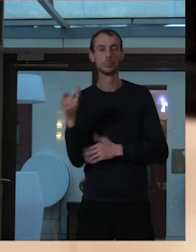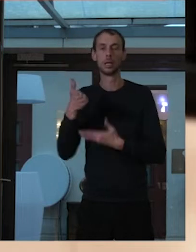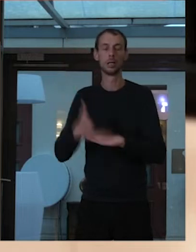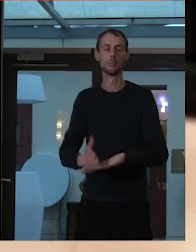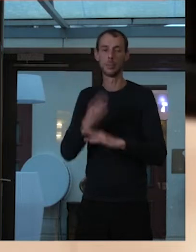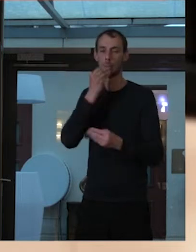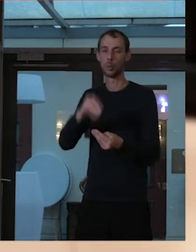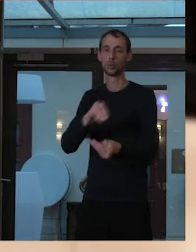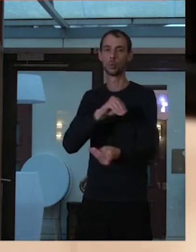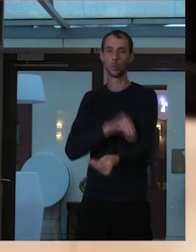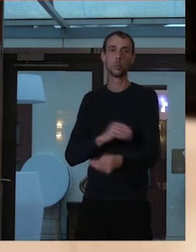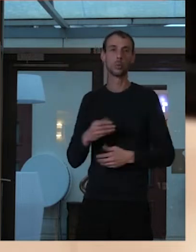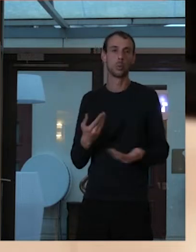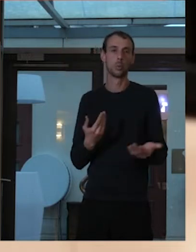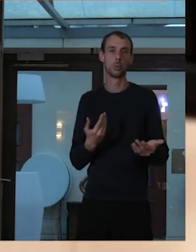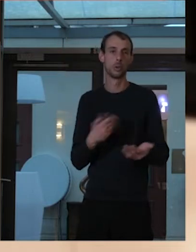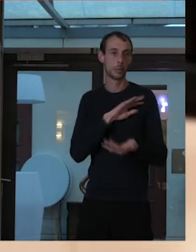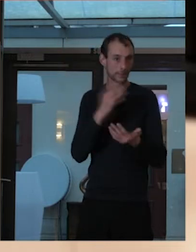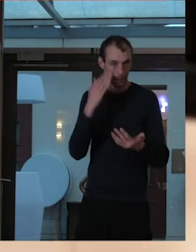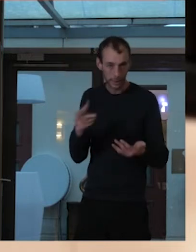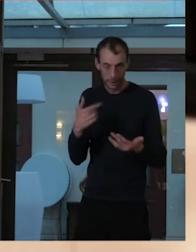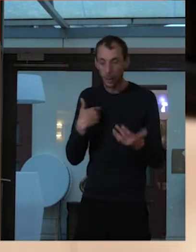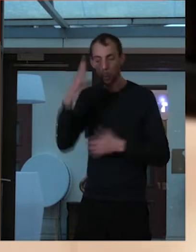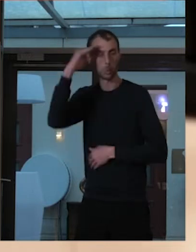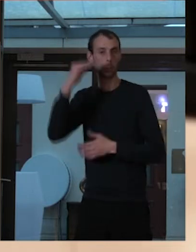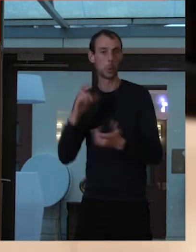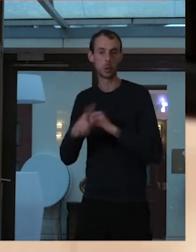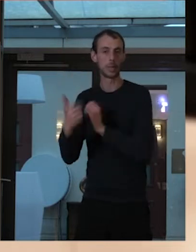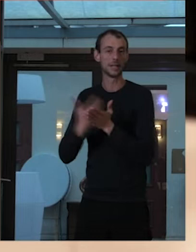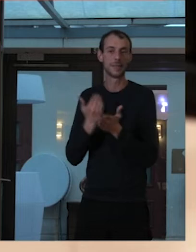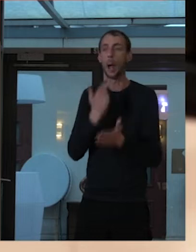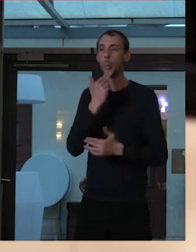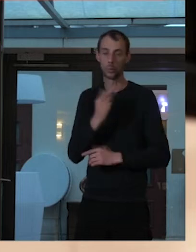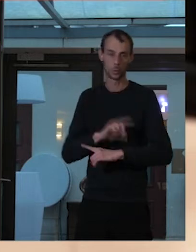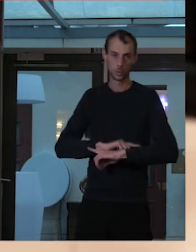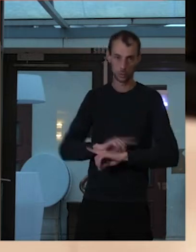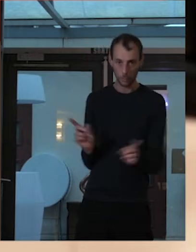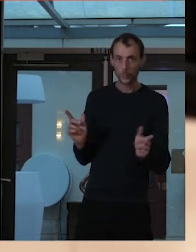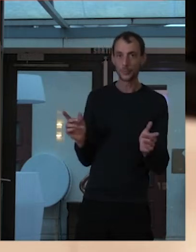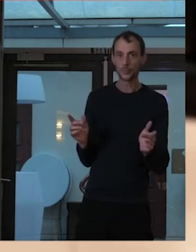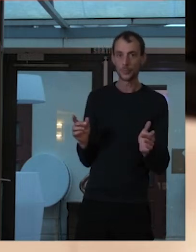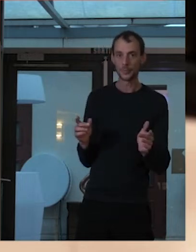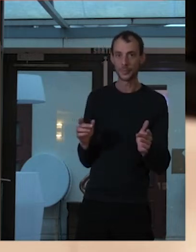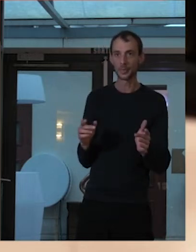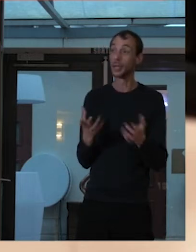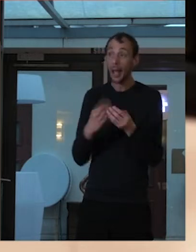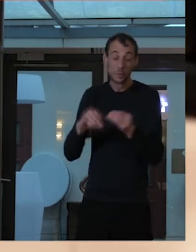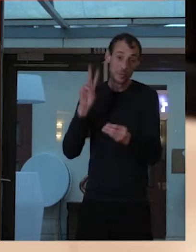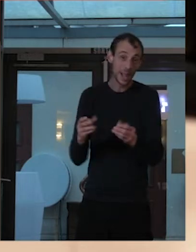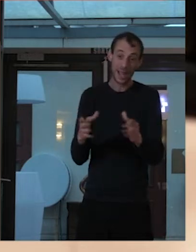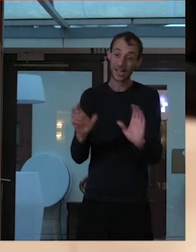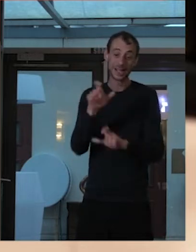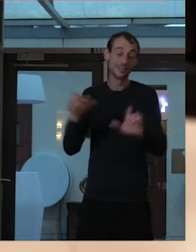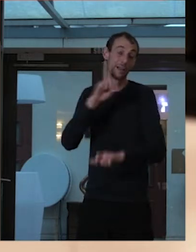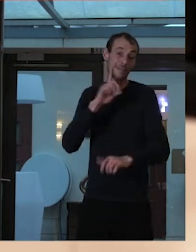volleyball, bien gagner leur vie en tant que joueuse professionnelle. Et elles ont l'intelligence, pour la plupart en tout cas, de